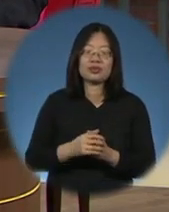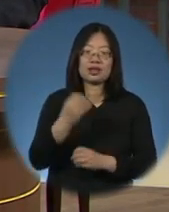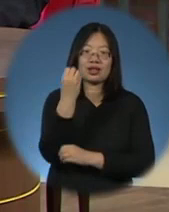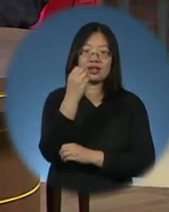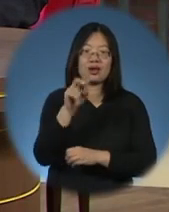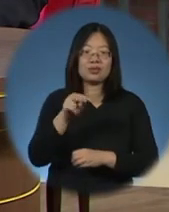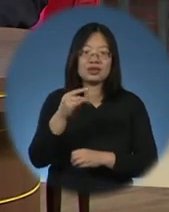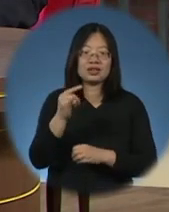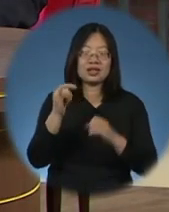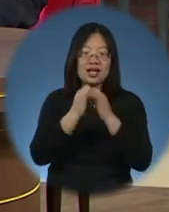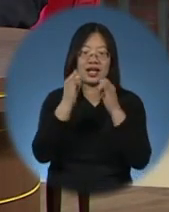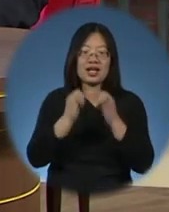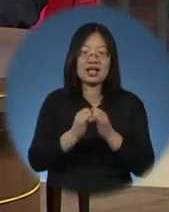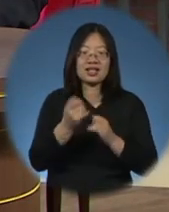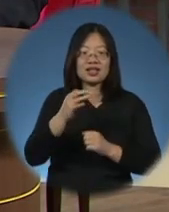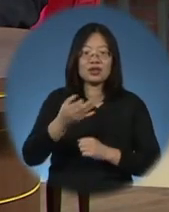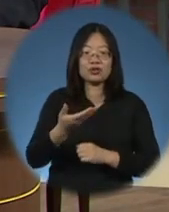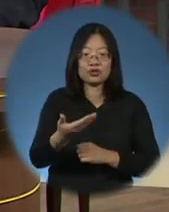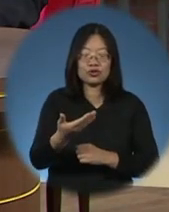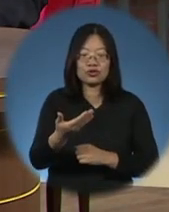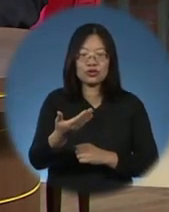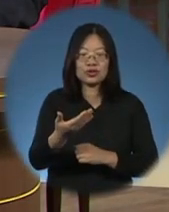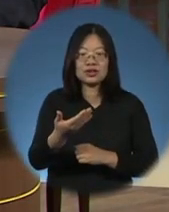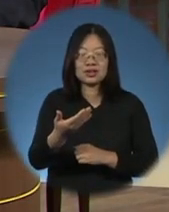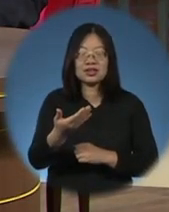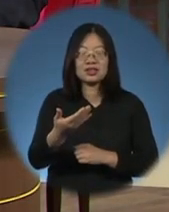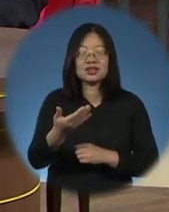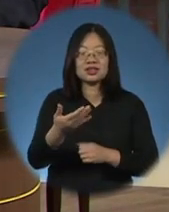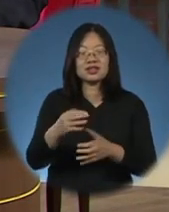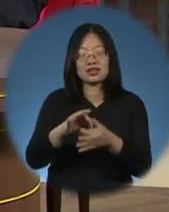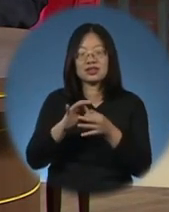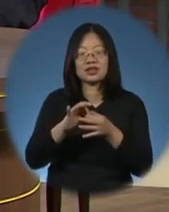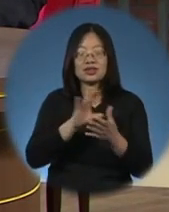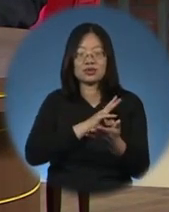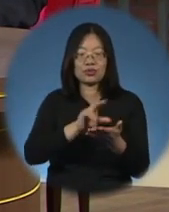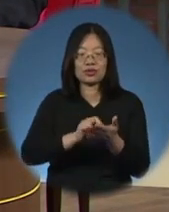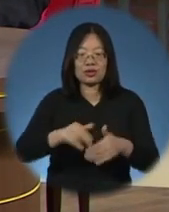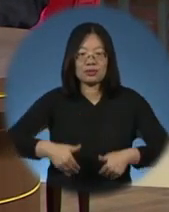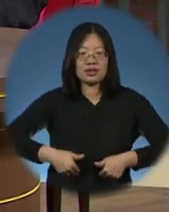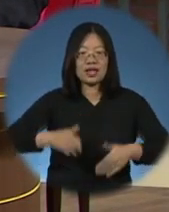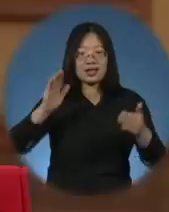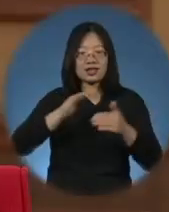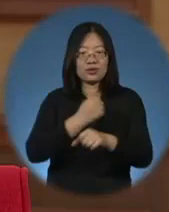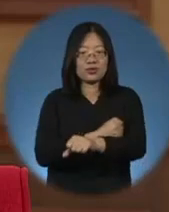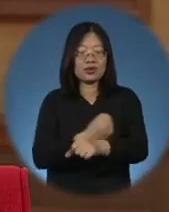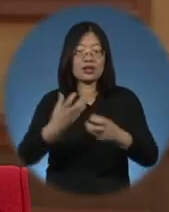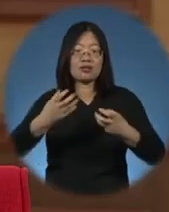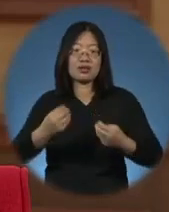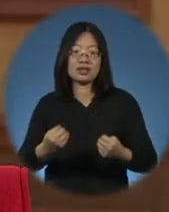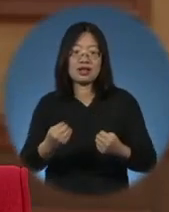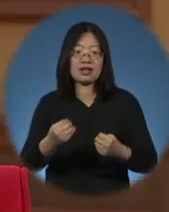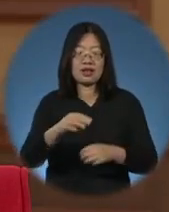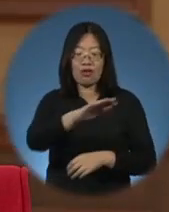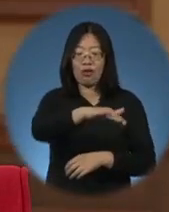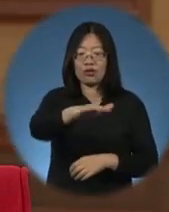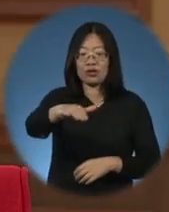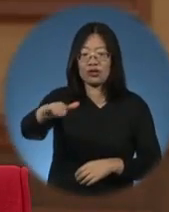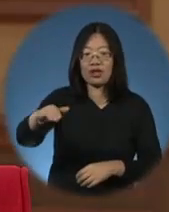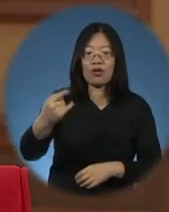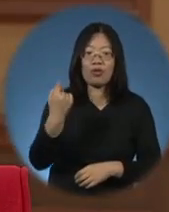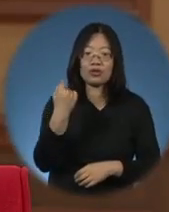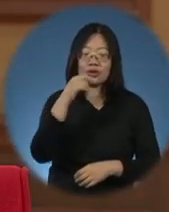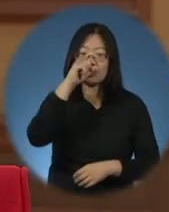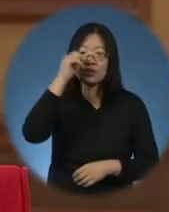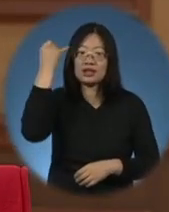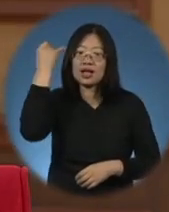기존 물리학계에서 인정해 주는 데까지는 들어와야 되는데. 예. 그래서 학생들이 고생 많습니다. 제가, 얘들아, 어제